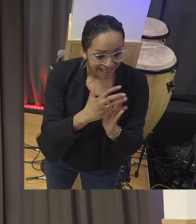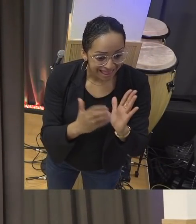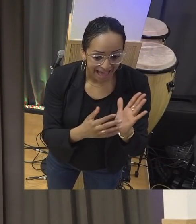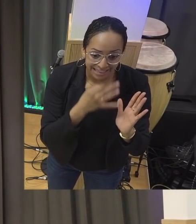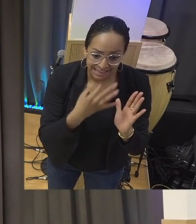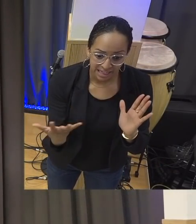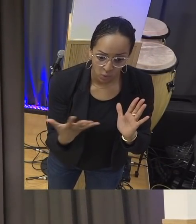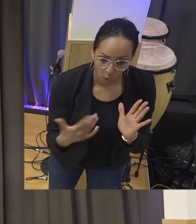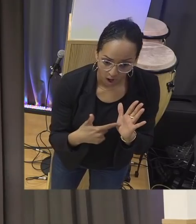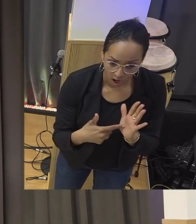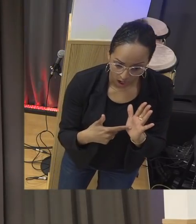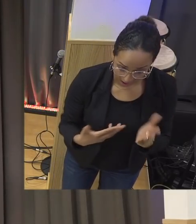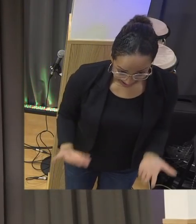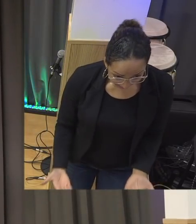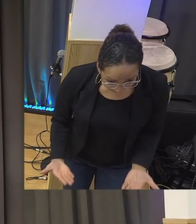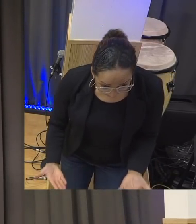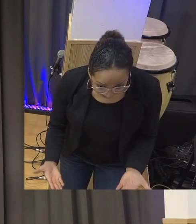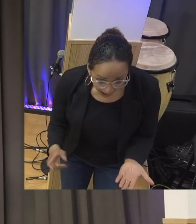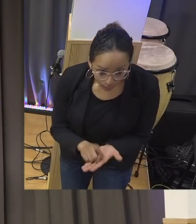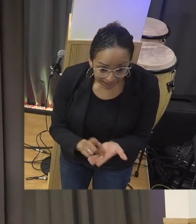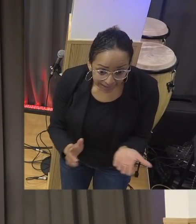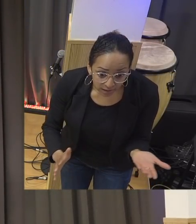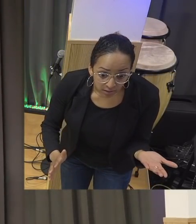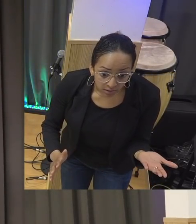parlé effectivement, frères et sœurs, du présent,